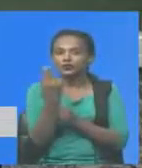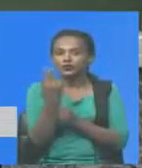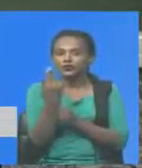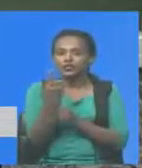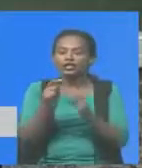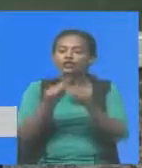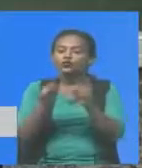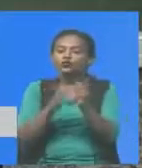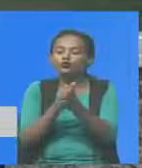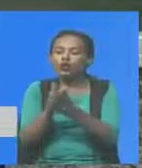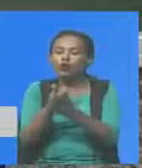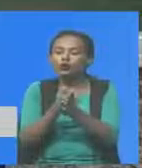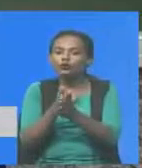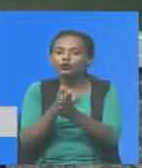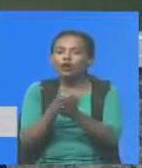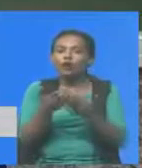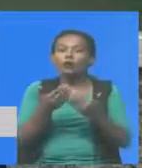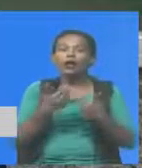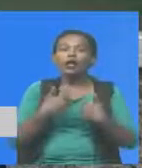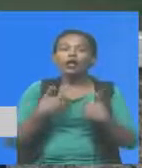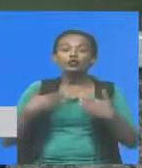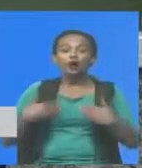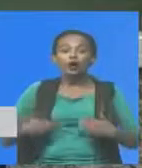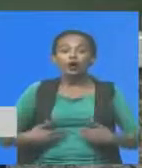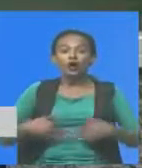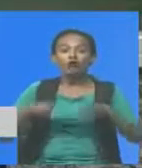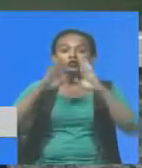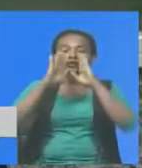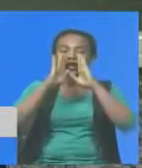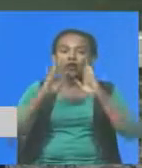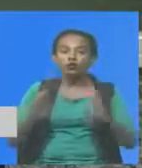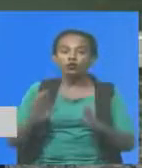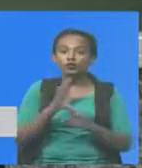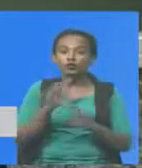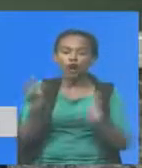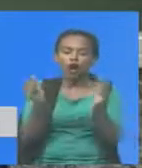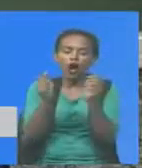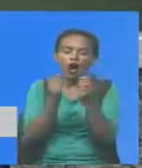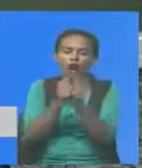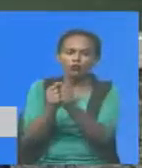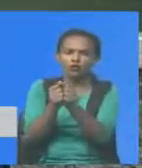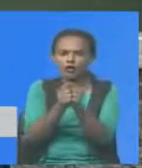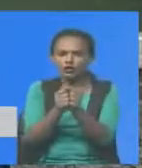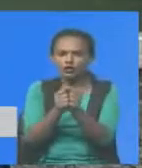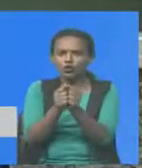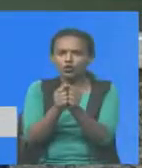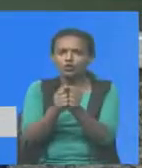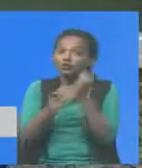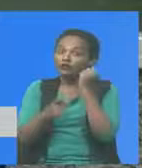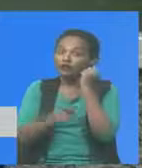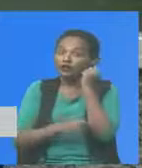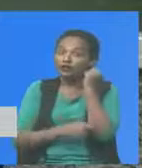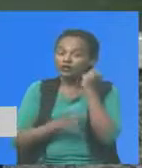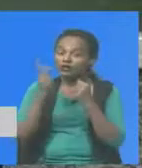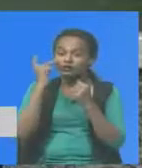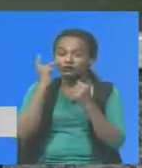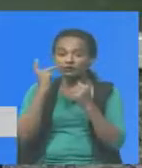ልዩ ፍላጎት ባላቸው አካላት ሰላማቸውና አብሮነታቸው ሲፈተን ተስተውሏል።